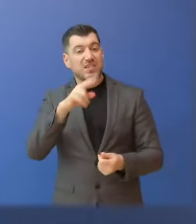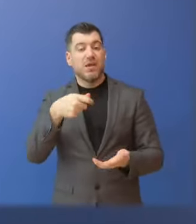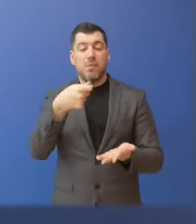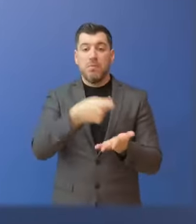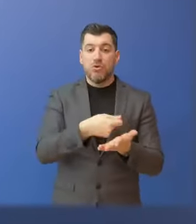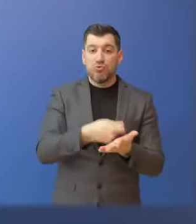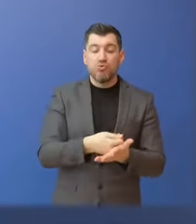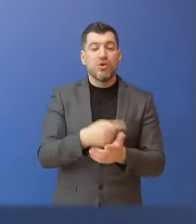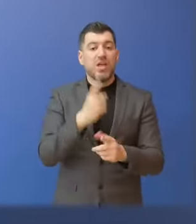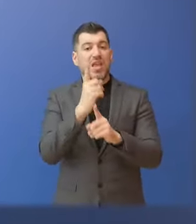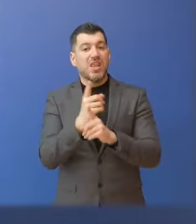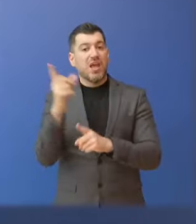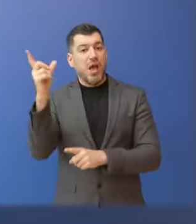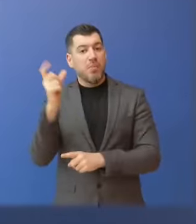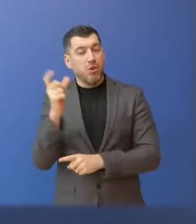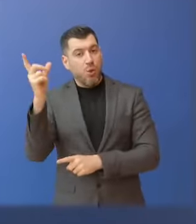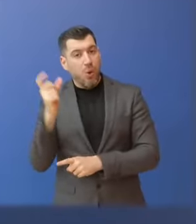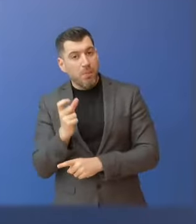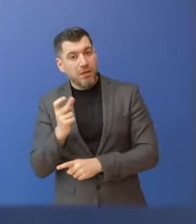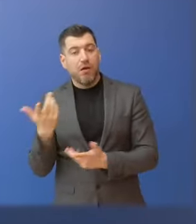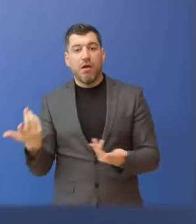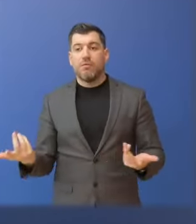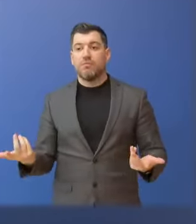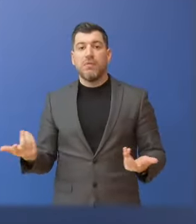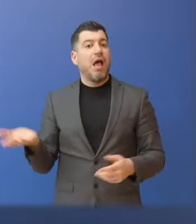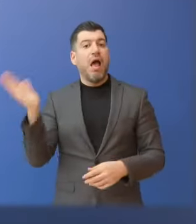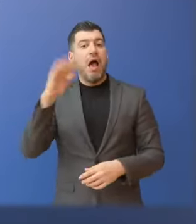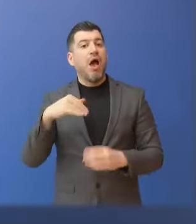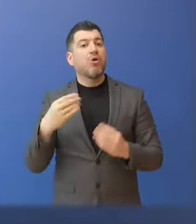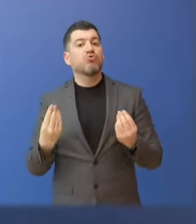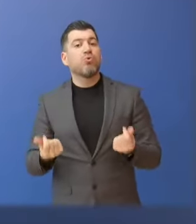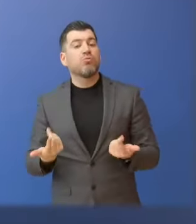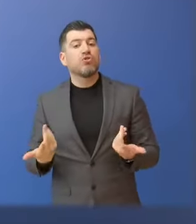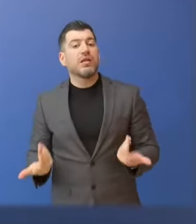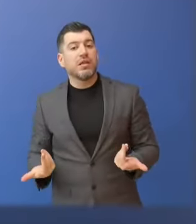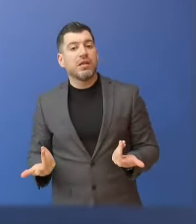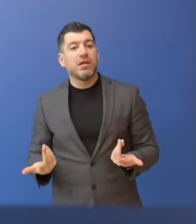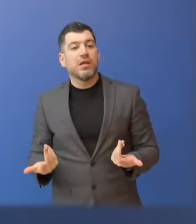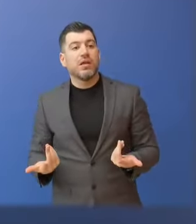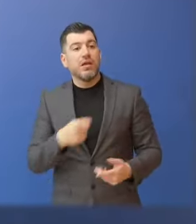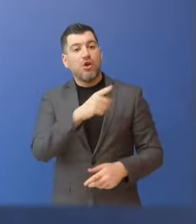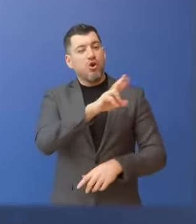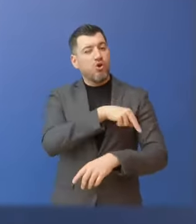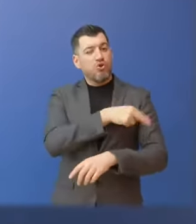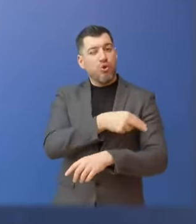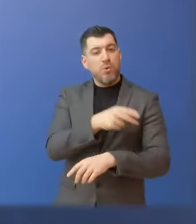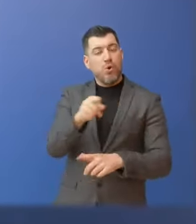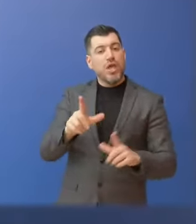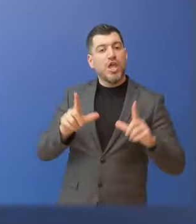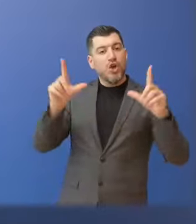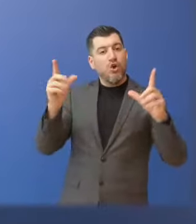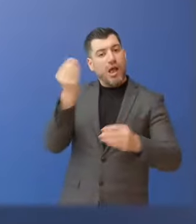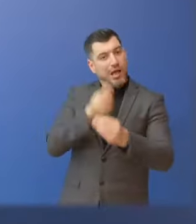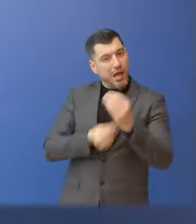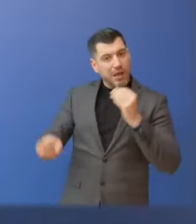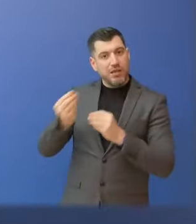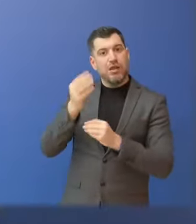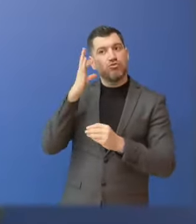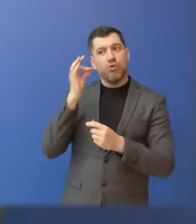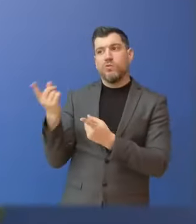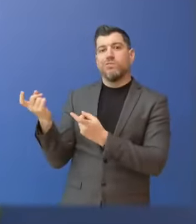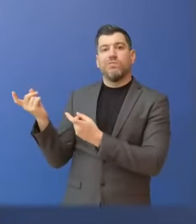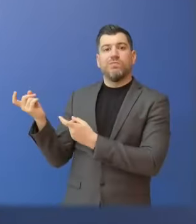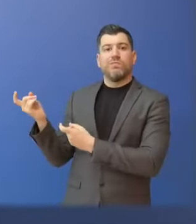μεθ σε κάποιες ειδικές ειδικότητες ένας άλλος τρόπος είναι να κάνεις ακόμα πιο θελκτικό το εσύ για τους γιατρούς του νοσηλευτές συνολικά